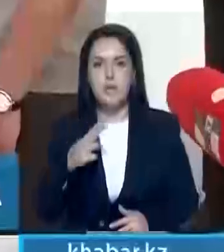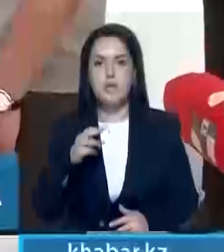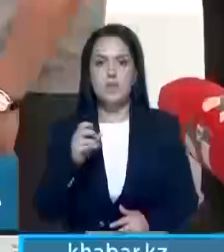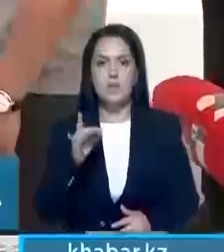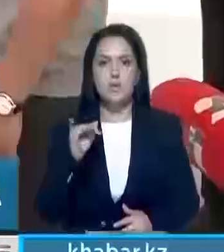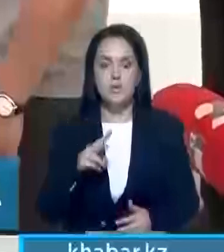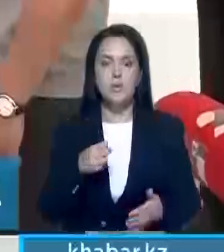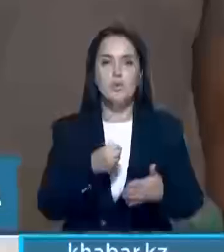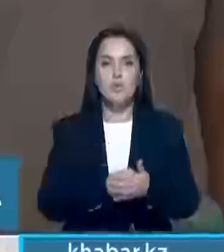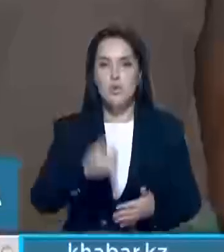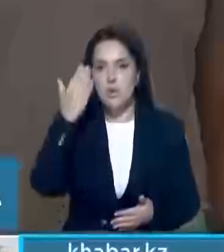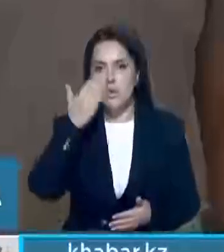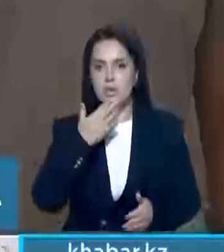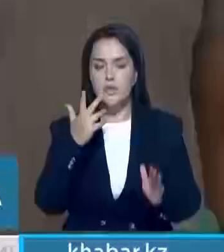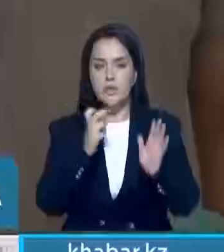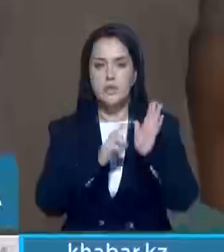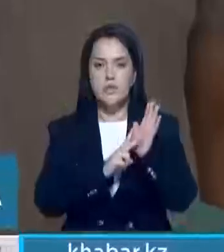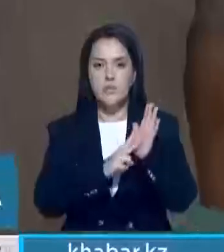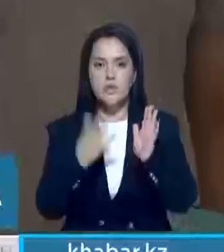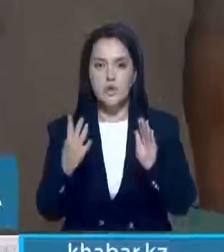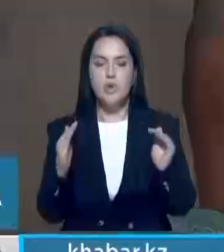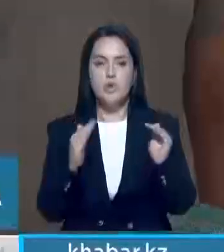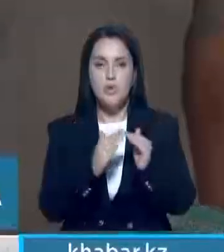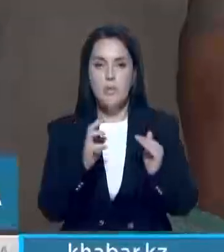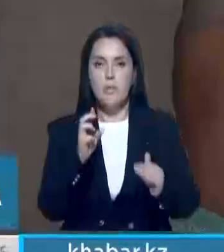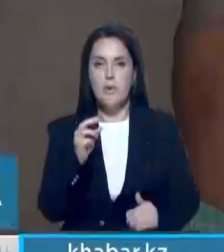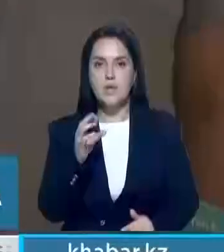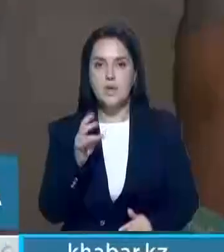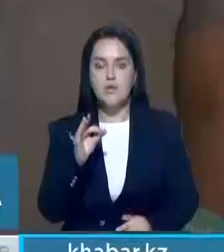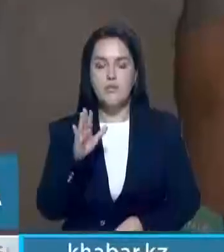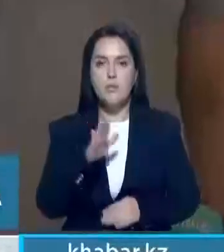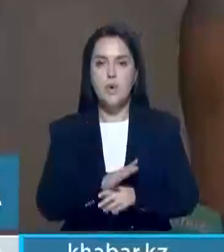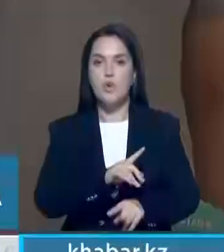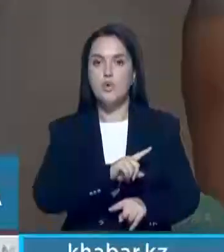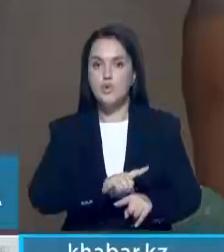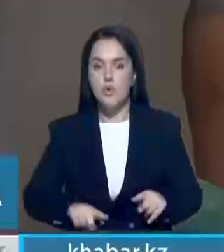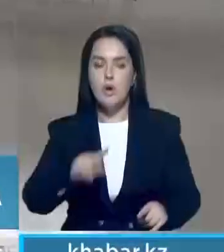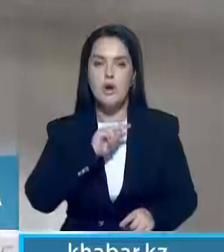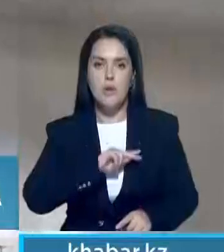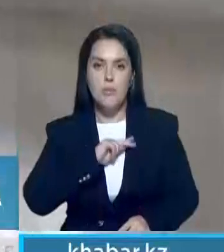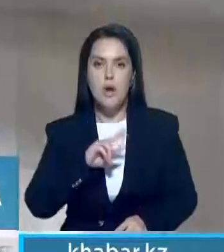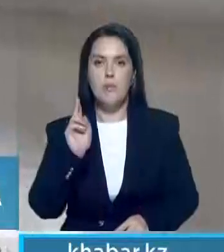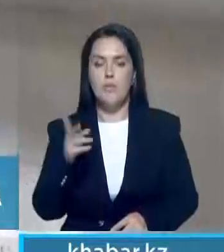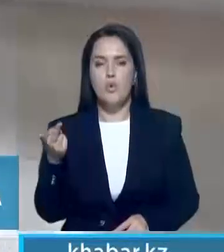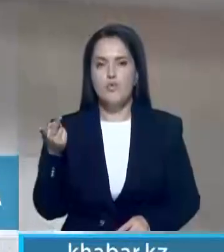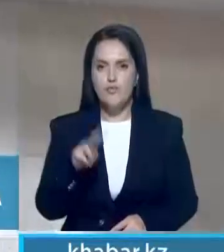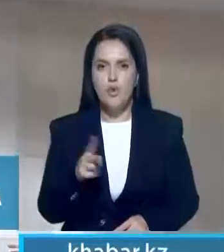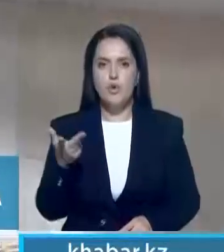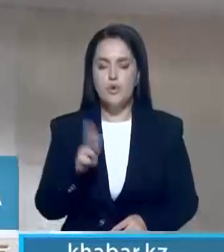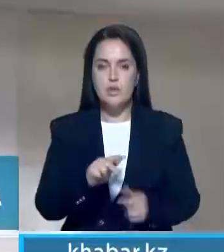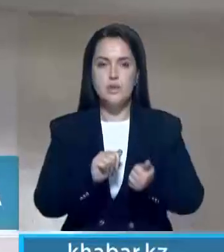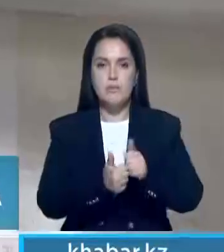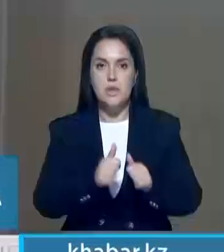лета возведут 374 типовых дома. Бектенов поручил ускорить темп работы и переходить на двух-трехсменный режим, а